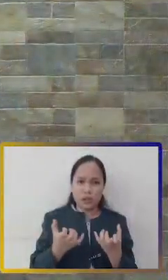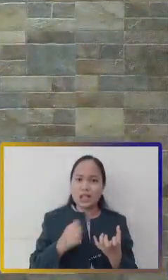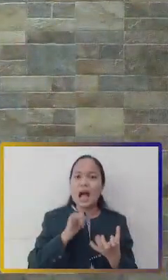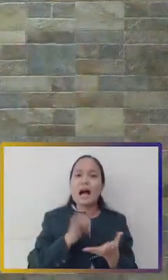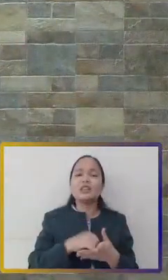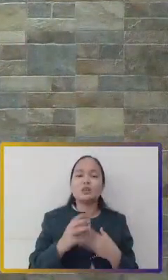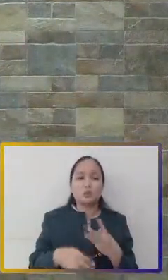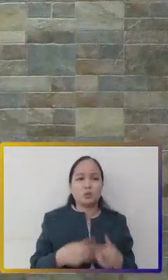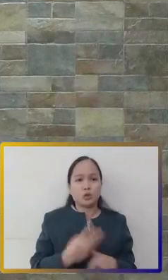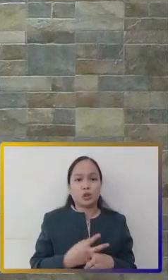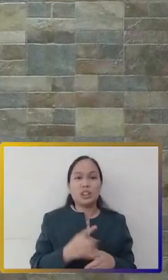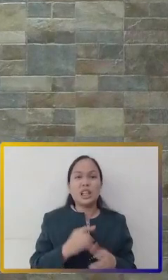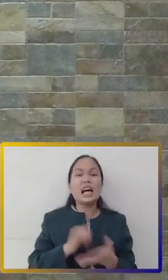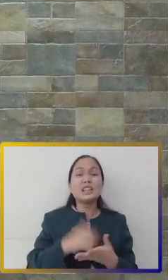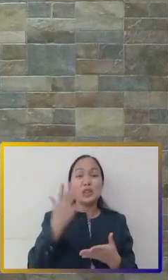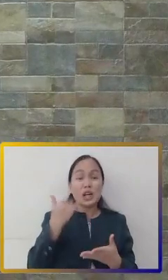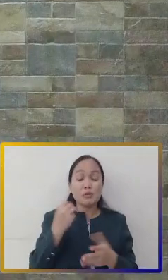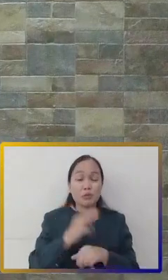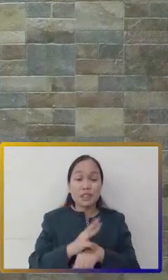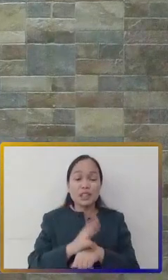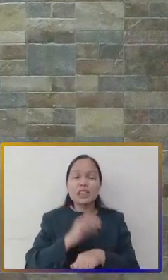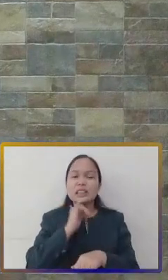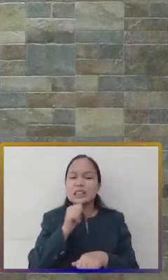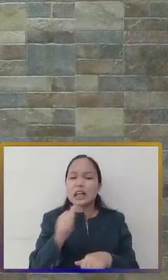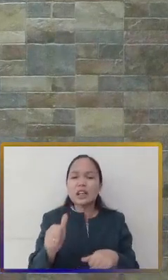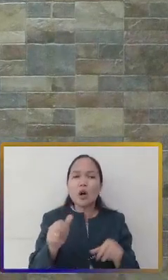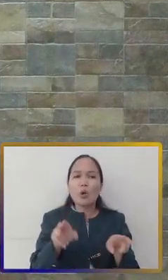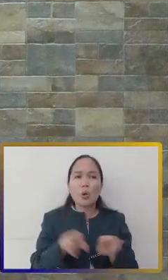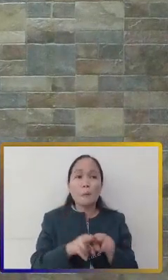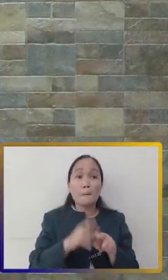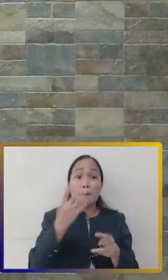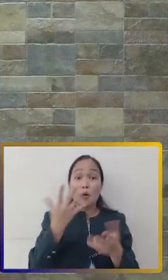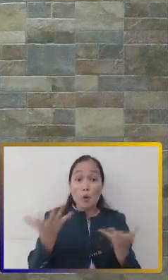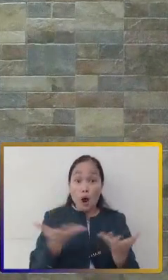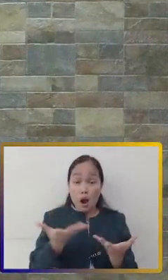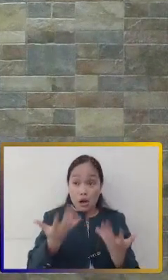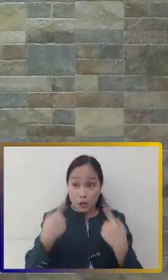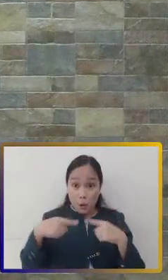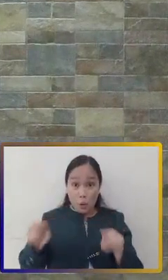Pero kaya nga hindi ordinary ang gawain ng Diyos eh. Kasi kung saan pumunta,